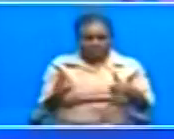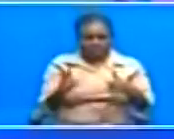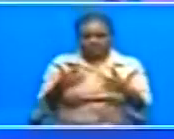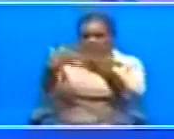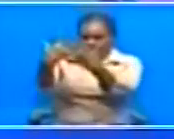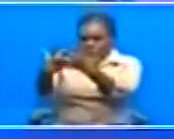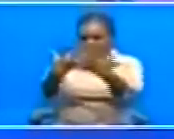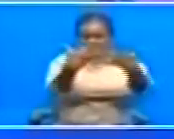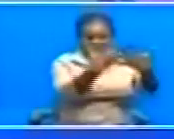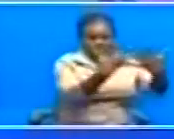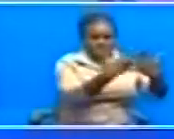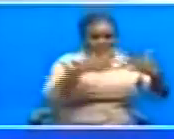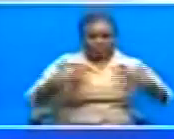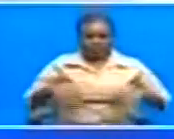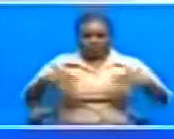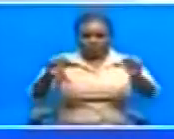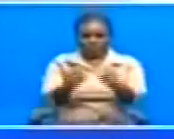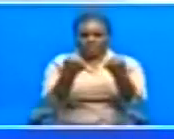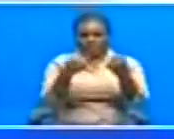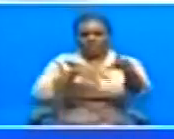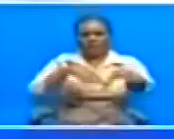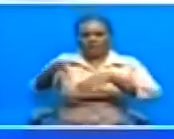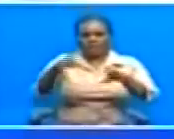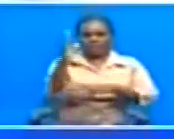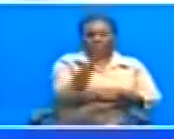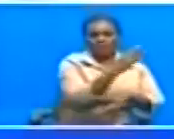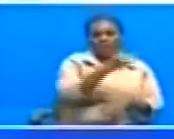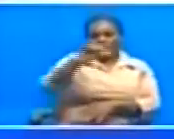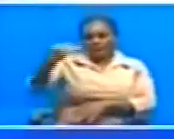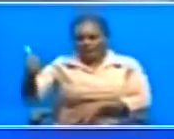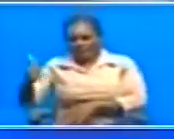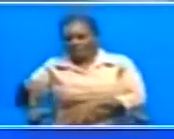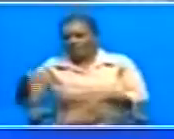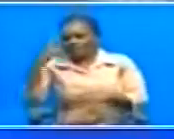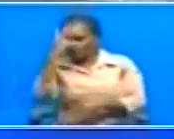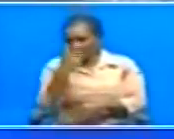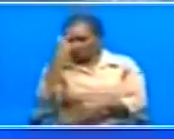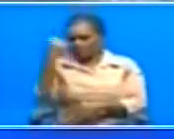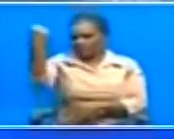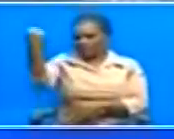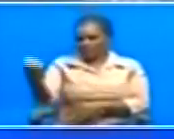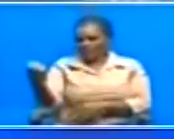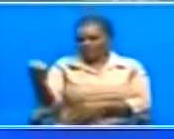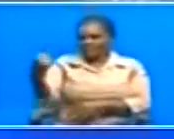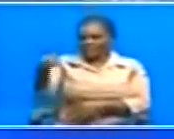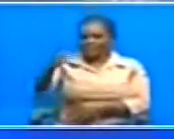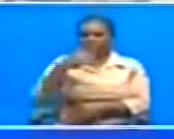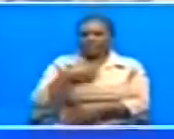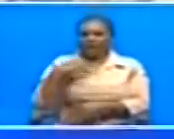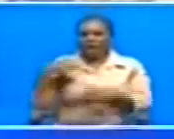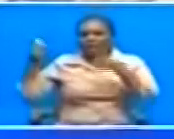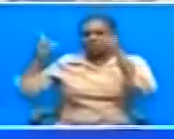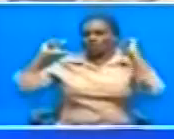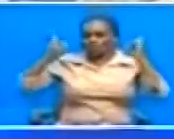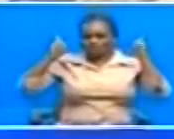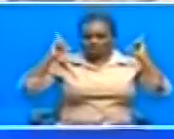these people to safeguard our wildlife. Faisal pamoja na washukiwa wengine watano wanahusishwa na shehena ya zaidi ya pembe